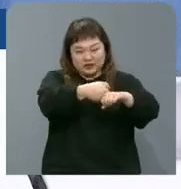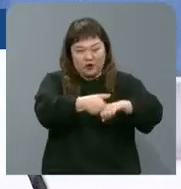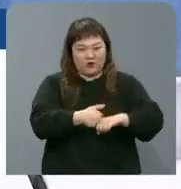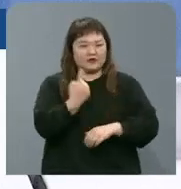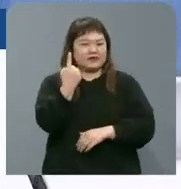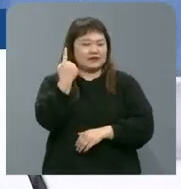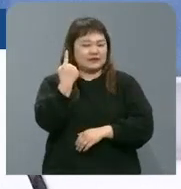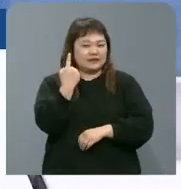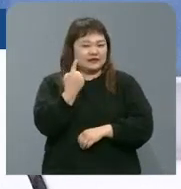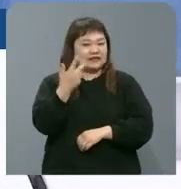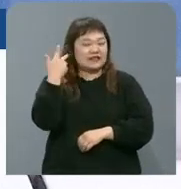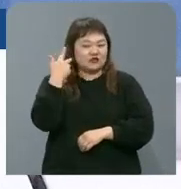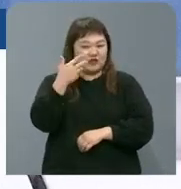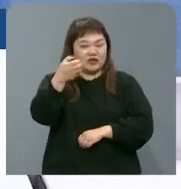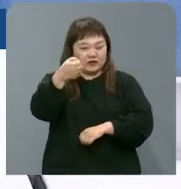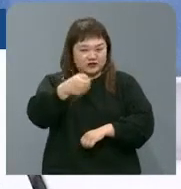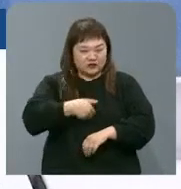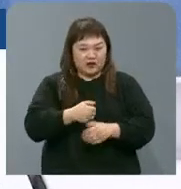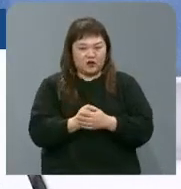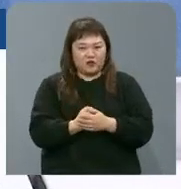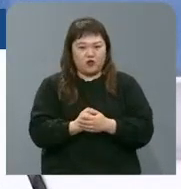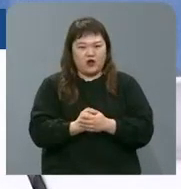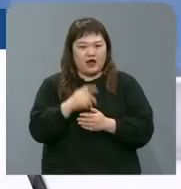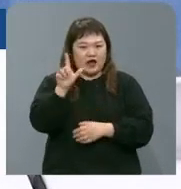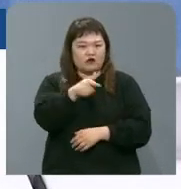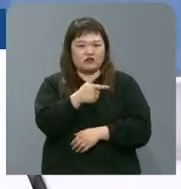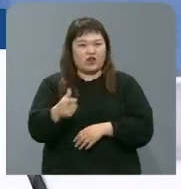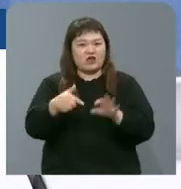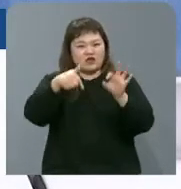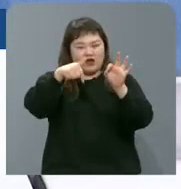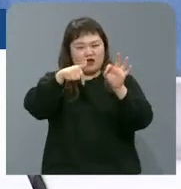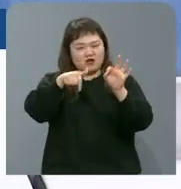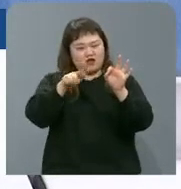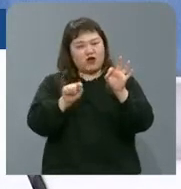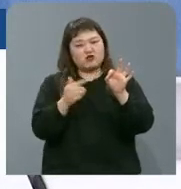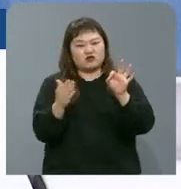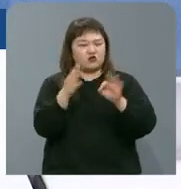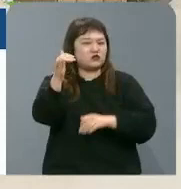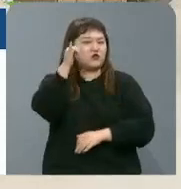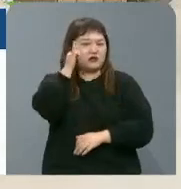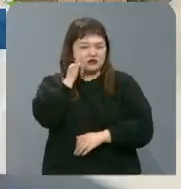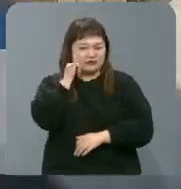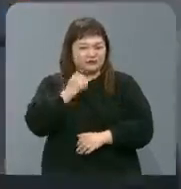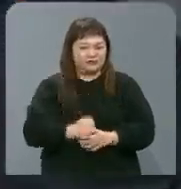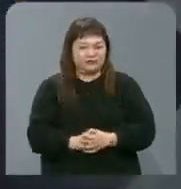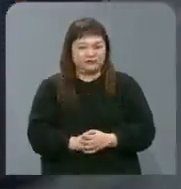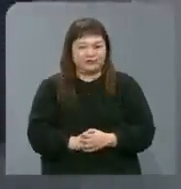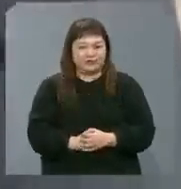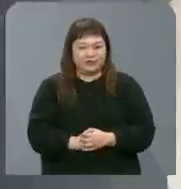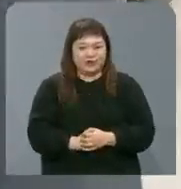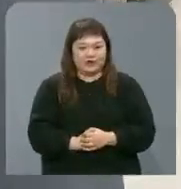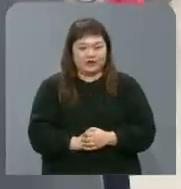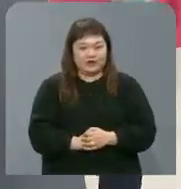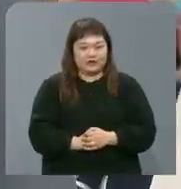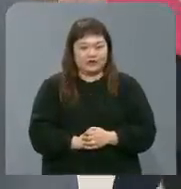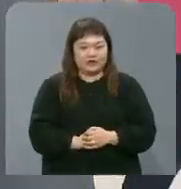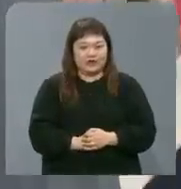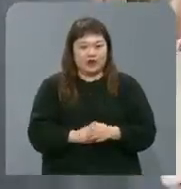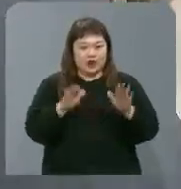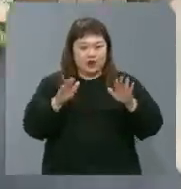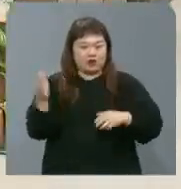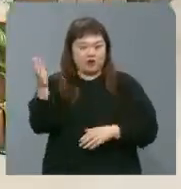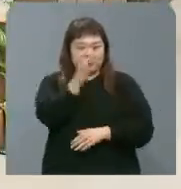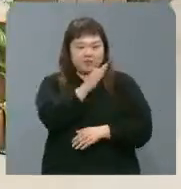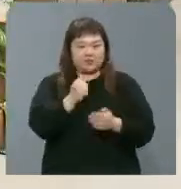들어 왔구요 지금 하루에 한 10건 정도 문의전화 검고 있어요 자 검사 키트 는 5일부터